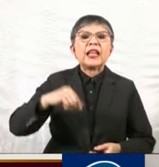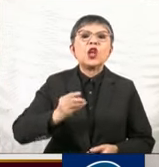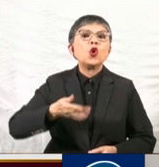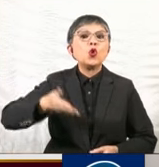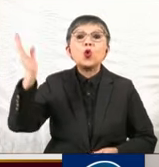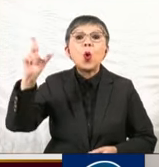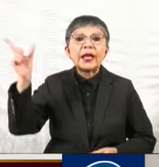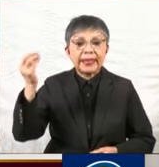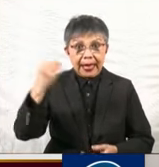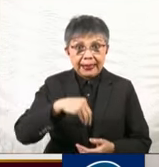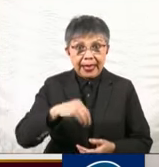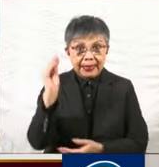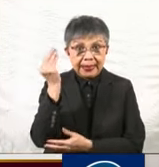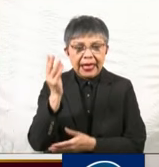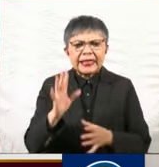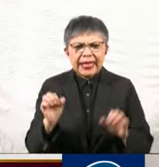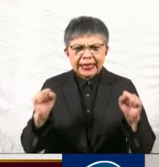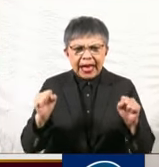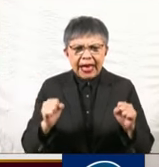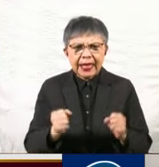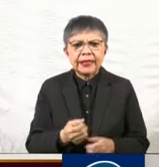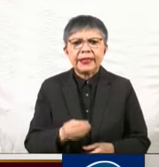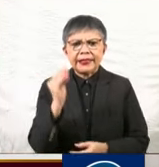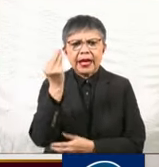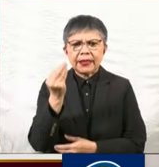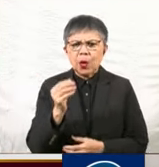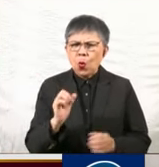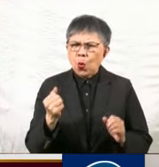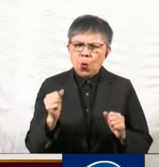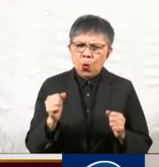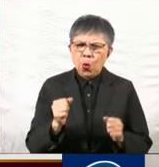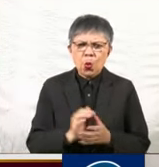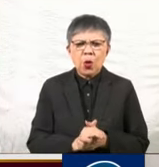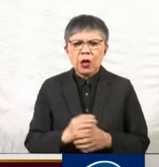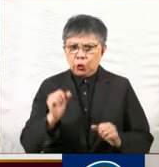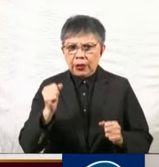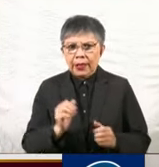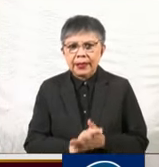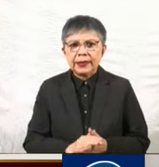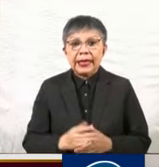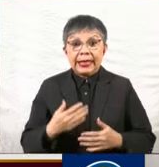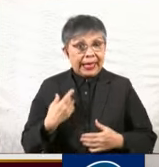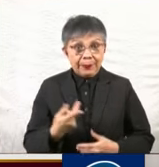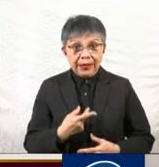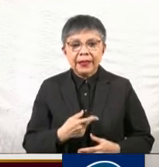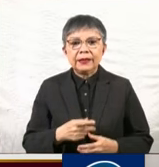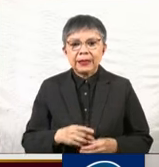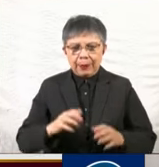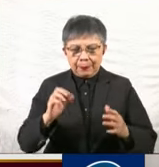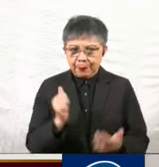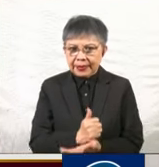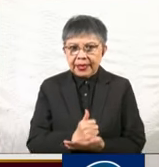Jakarta maka ketahanan pangan Jakarta sungguh sangatsangat rawan Rid akan pastikan